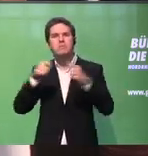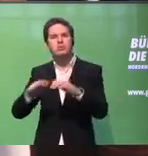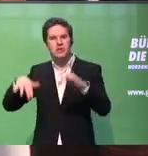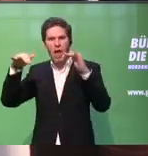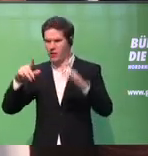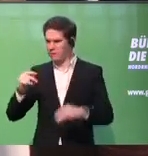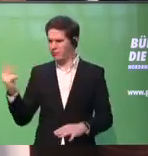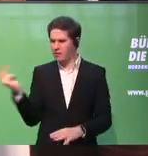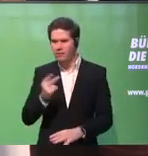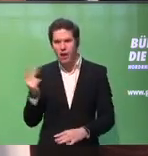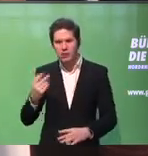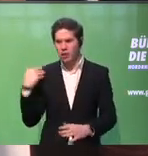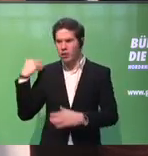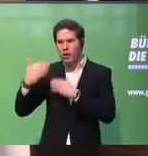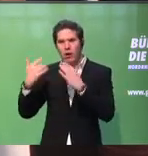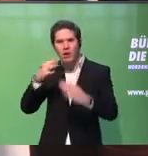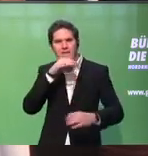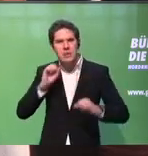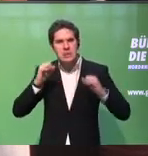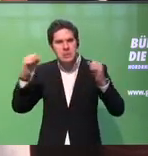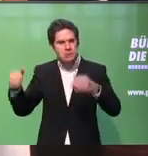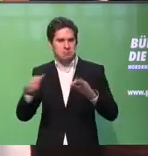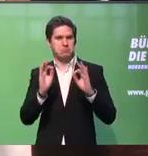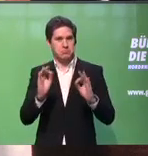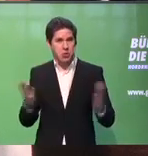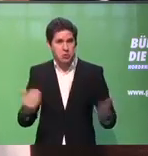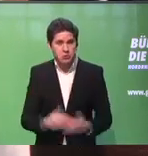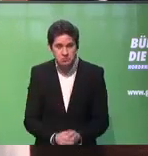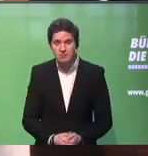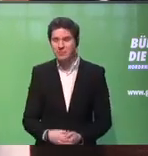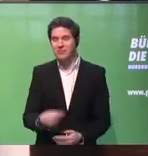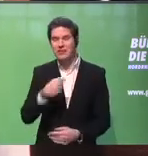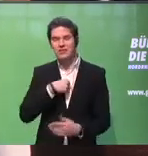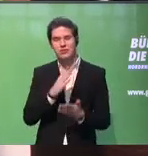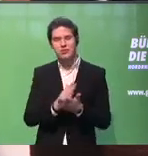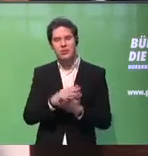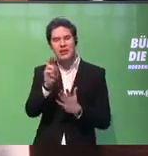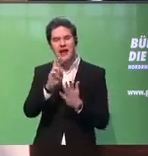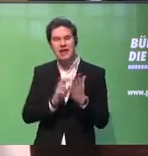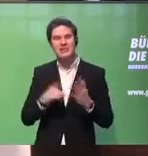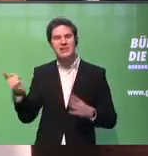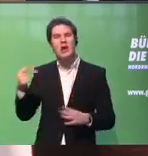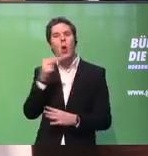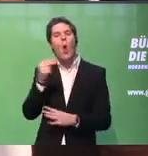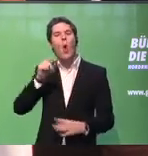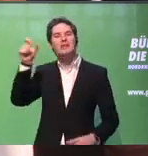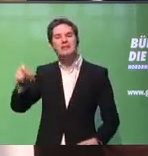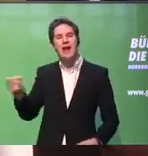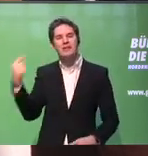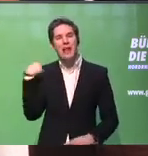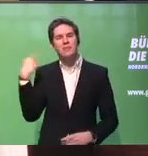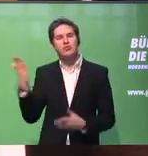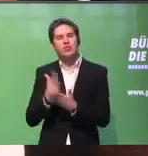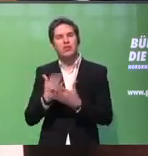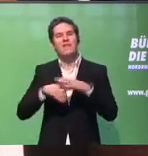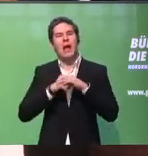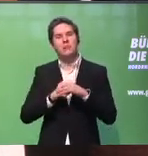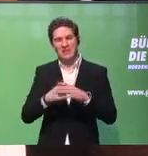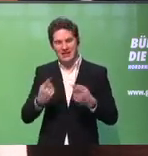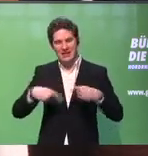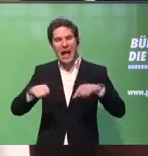runde Biografie. Und ich habe gelesen, als du dich in Höxter verabschiedet hast, hat der dortige Kreisverbandssprecher